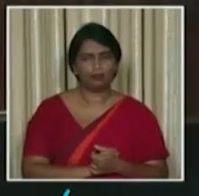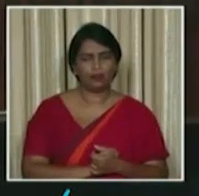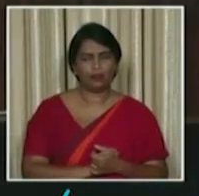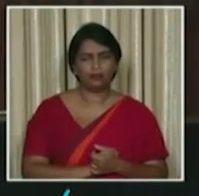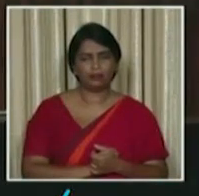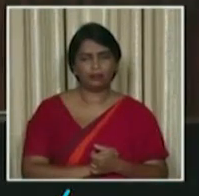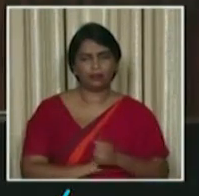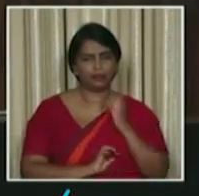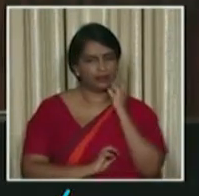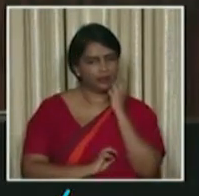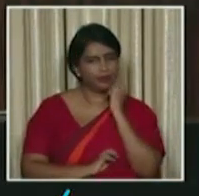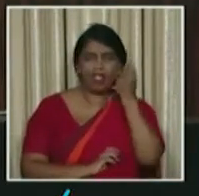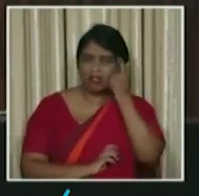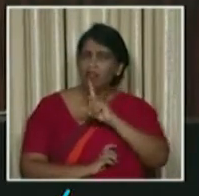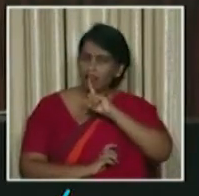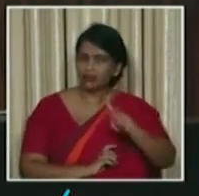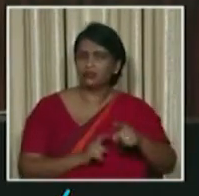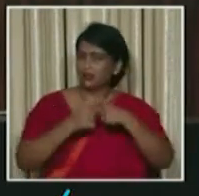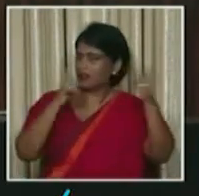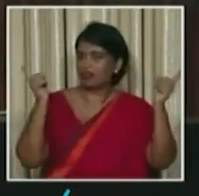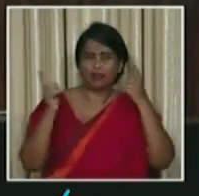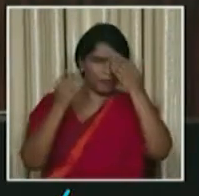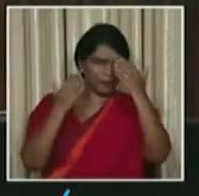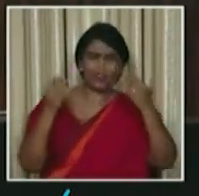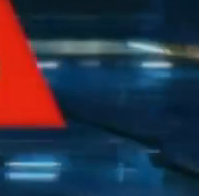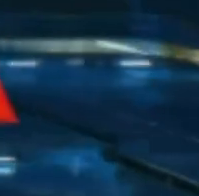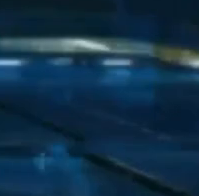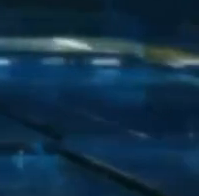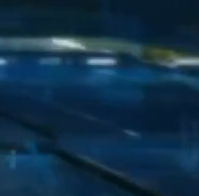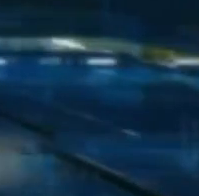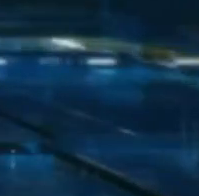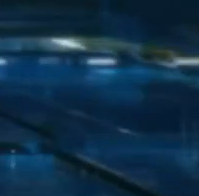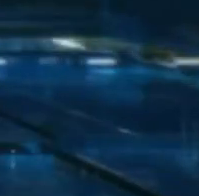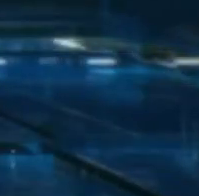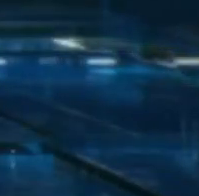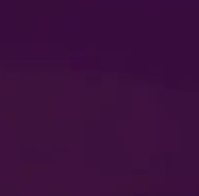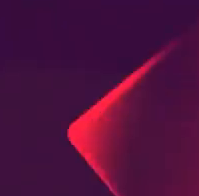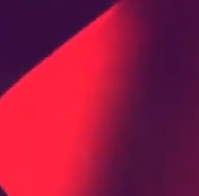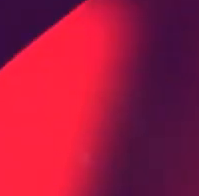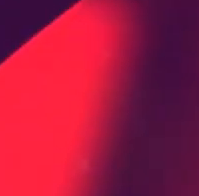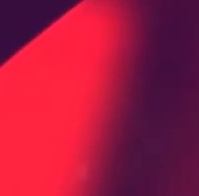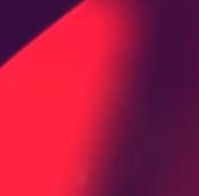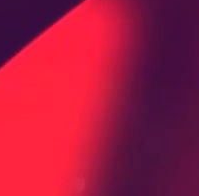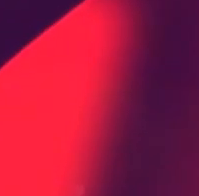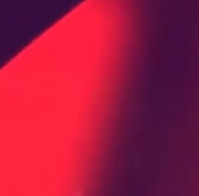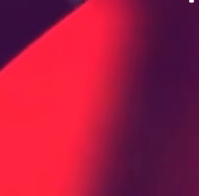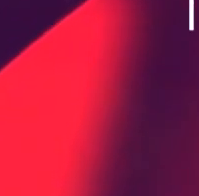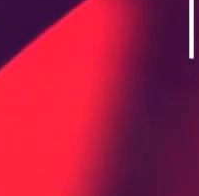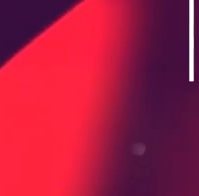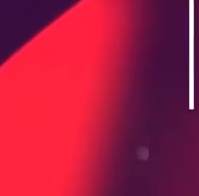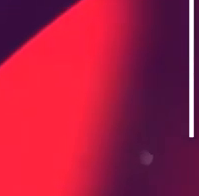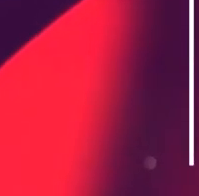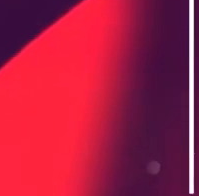වෙන්නකෝ යෝජනාව ඉදිරිපත් කරන්න අනිත් මන්ත්‍රීවරු කරුණාකරලා වාඩි වෙන්න රටේ